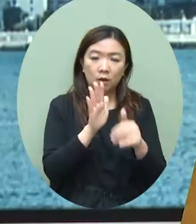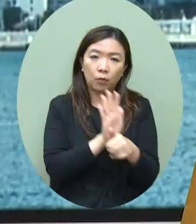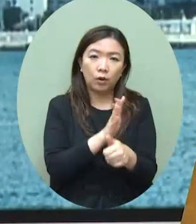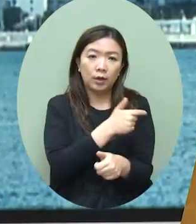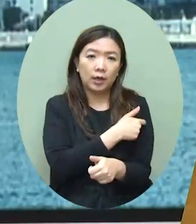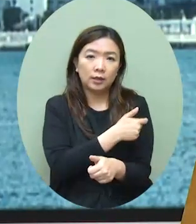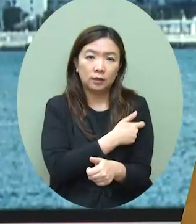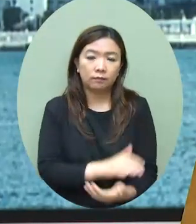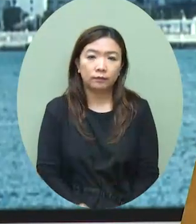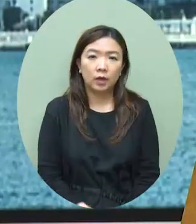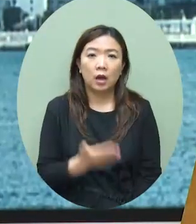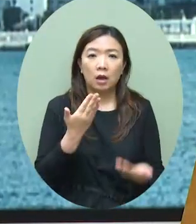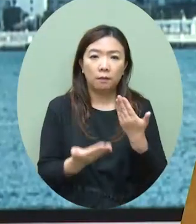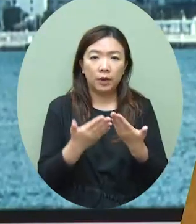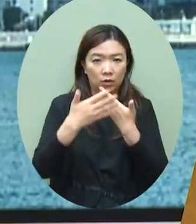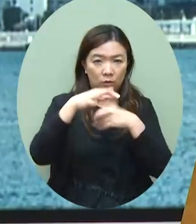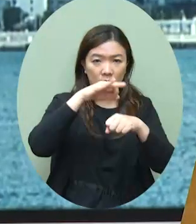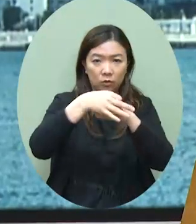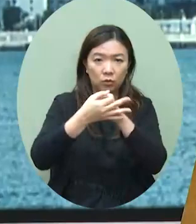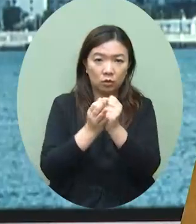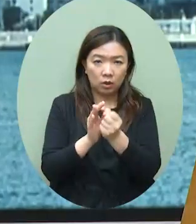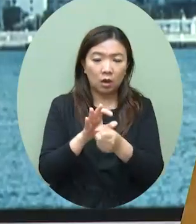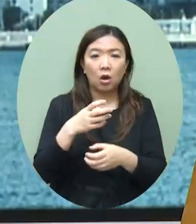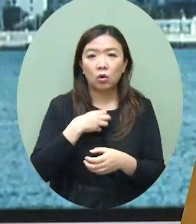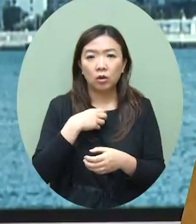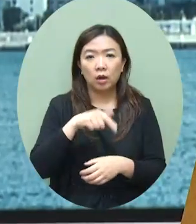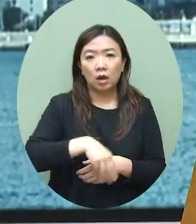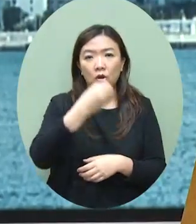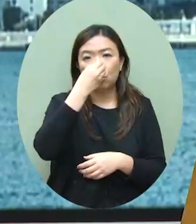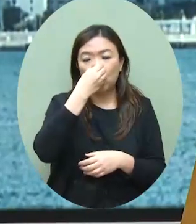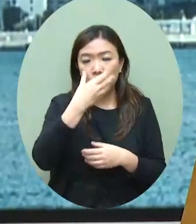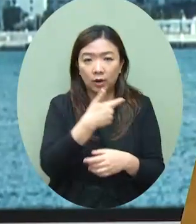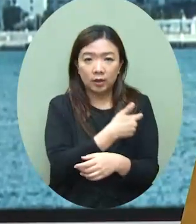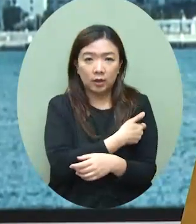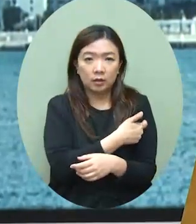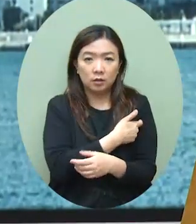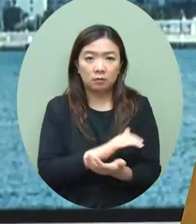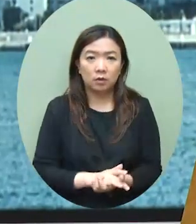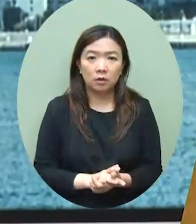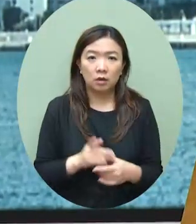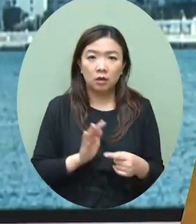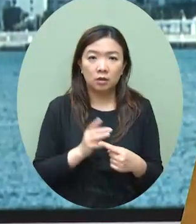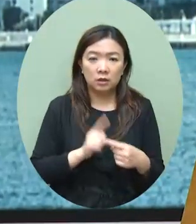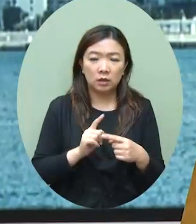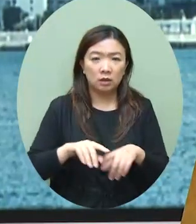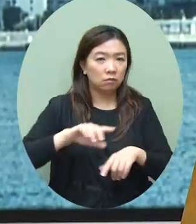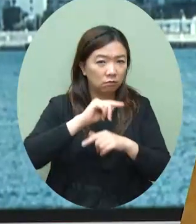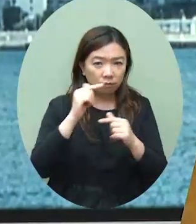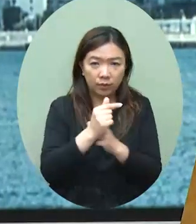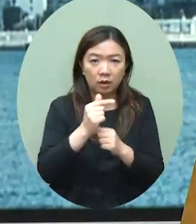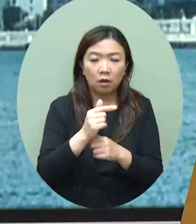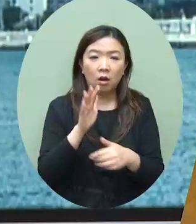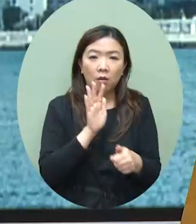嚇。相比其他國家咧，即係我覺得香港喺疫苗接種方面咧，已經係全方位咁去幫市